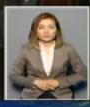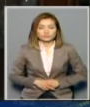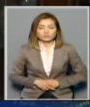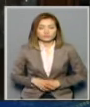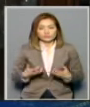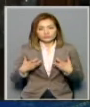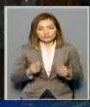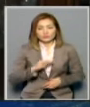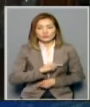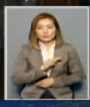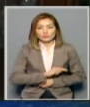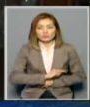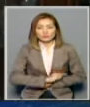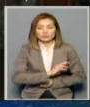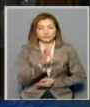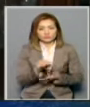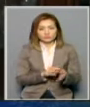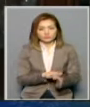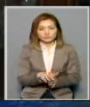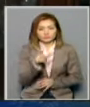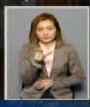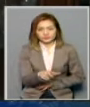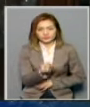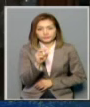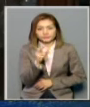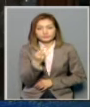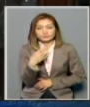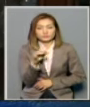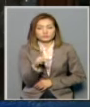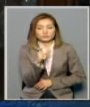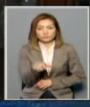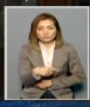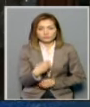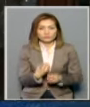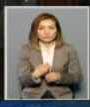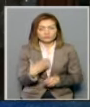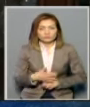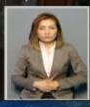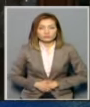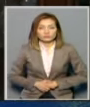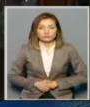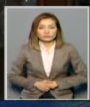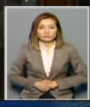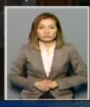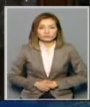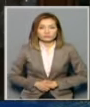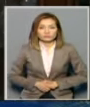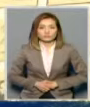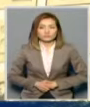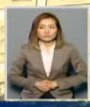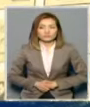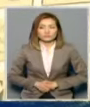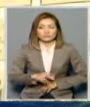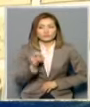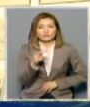Еңбекқорлық, адамның абай айтқан толық адам, ол біздің Қадыр Өтегенұлы Жүсіп деп айтсақ қателеспейміз деп ойлаймыз.